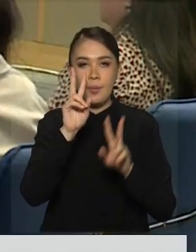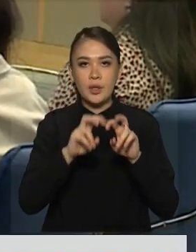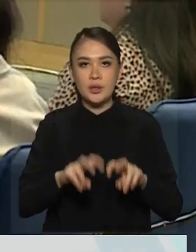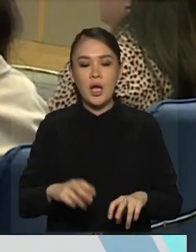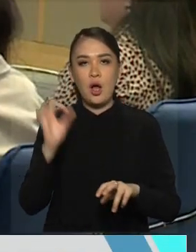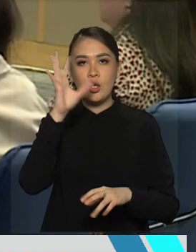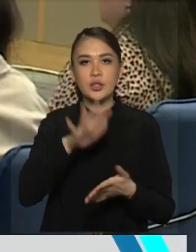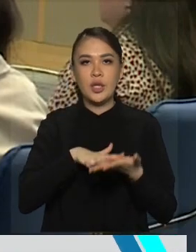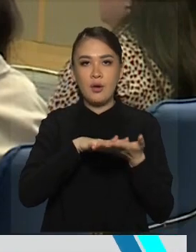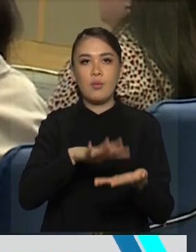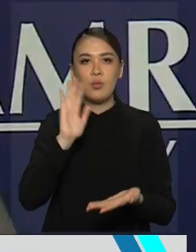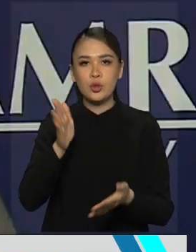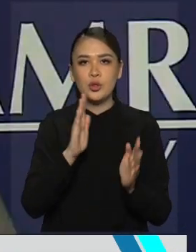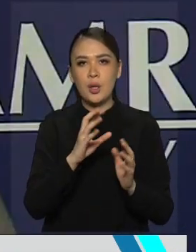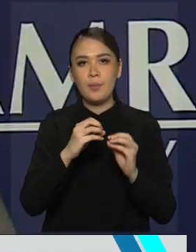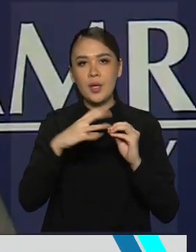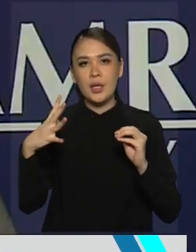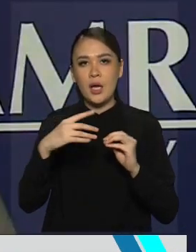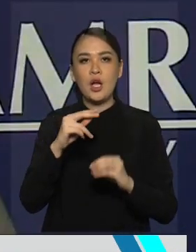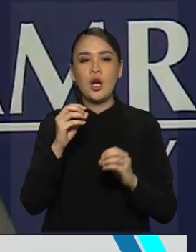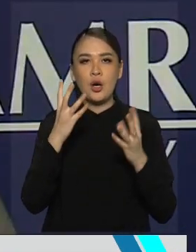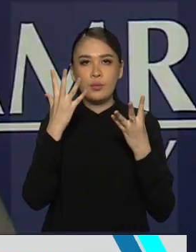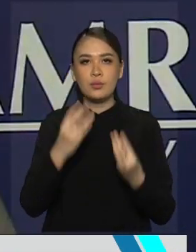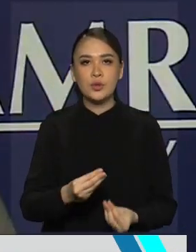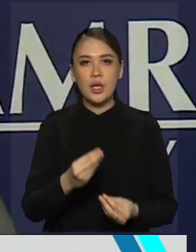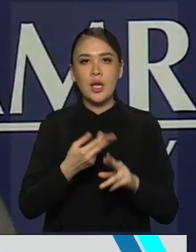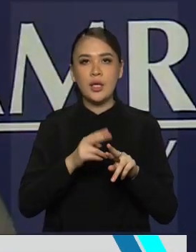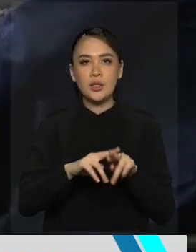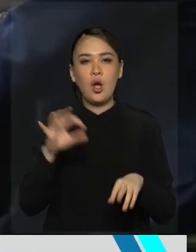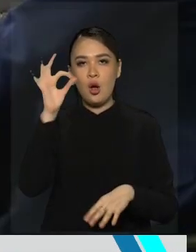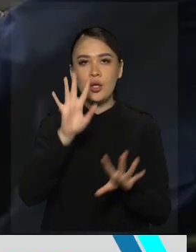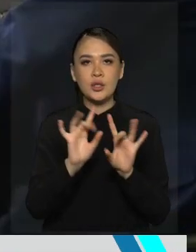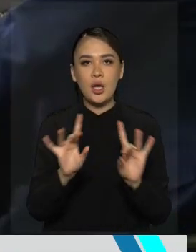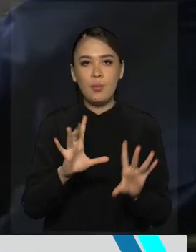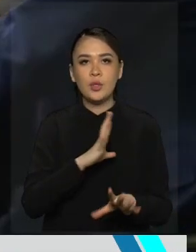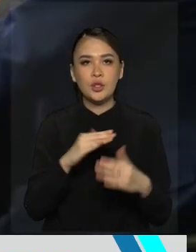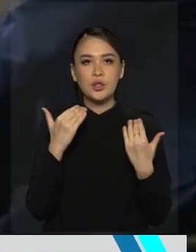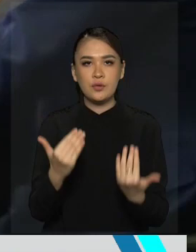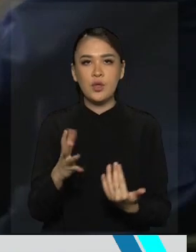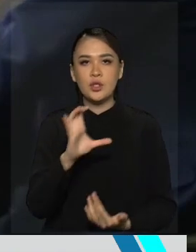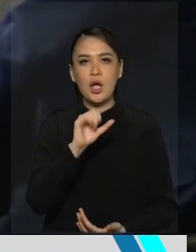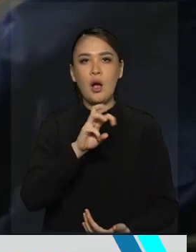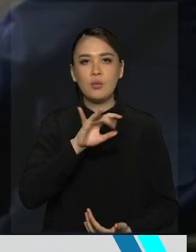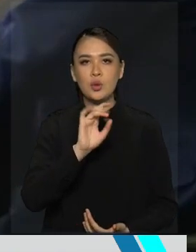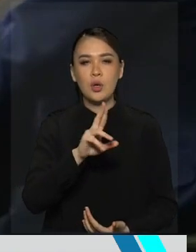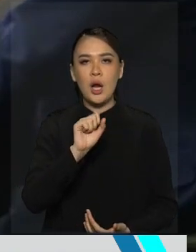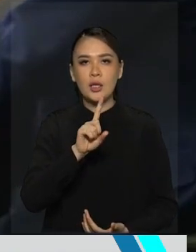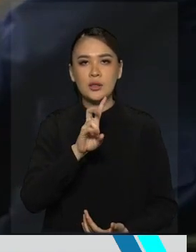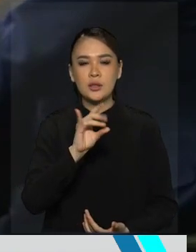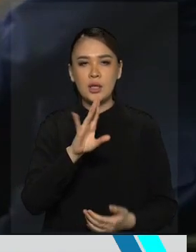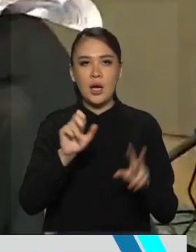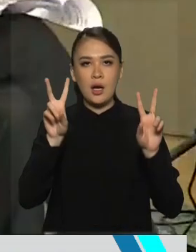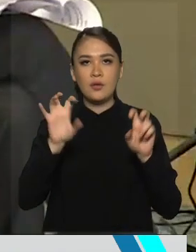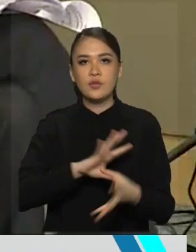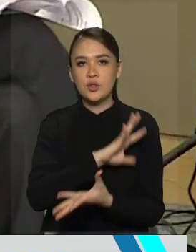заявок. Процесс займет порядка 15 рабочих дней. Об этом сегодня сообщили представители Самрук-Казына. Всего в